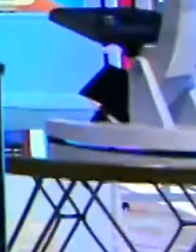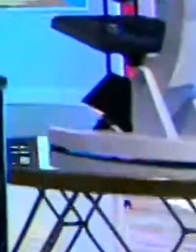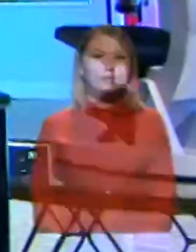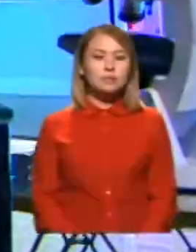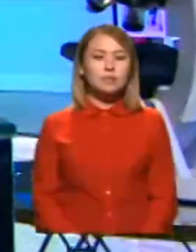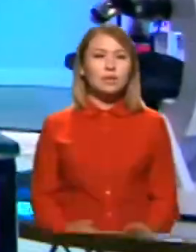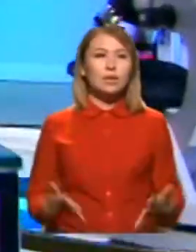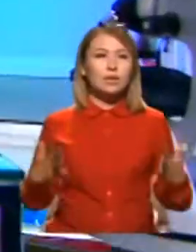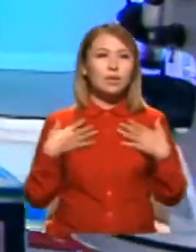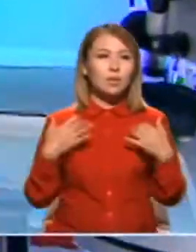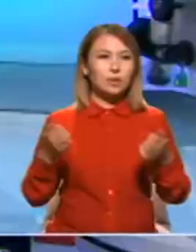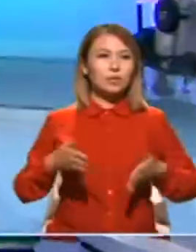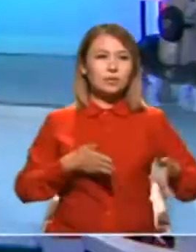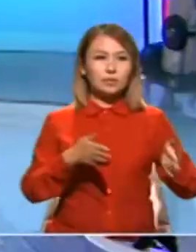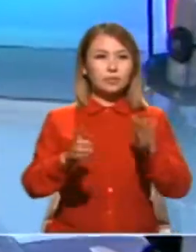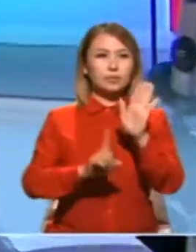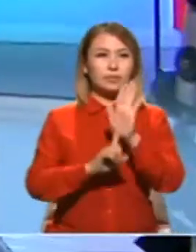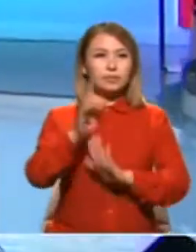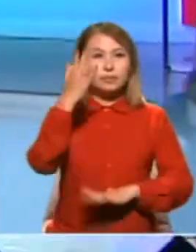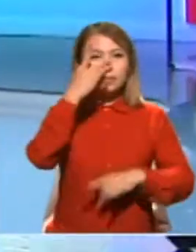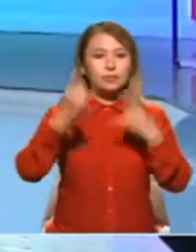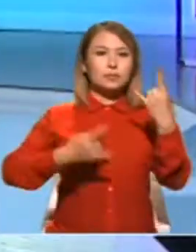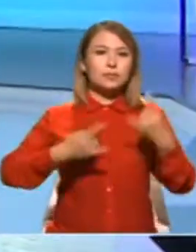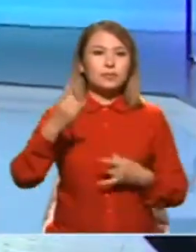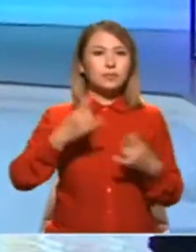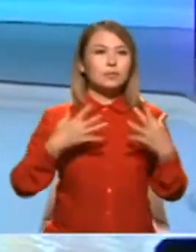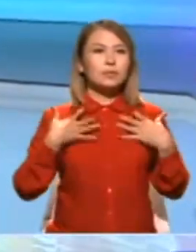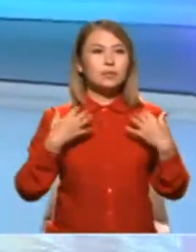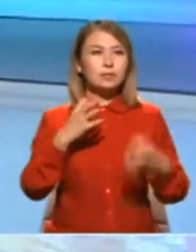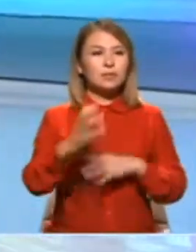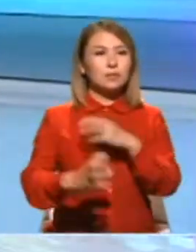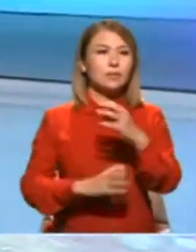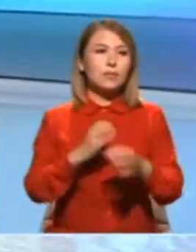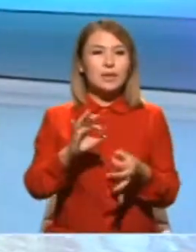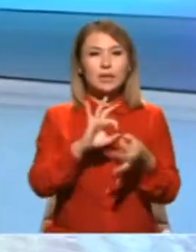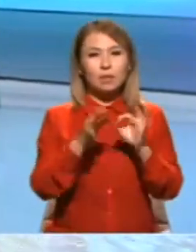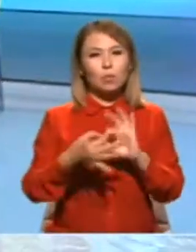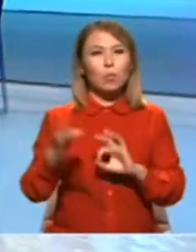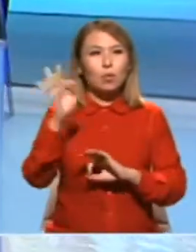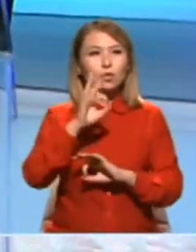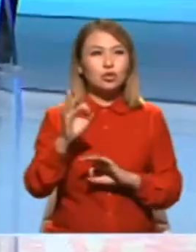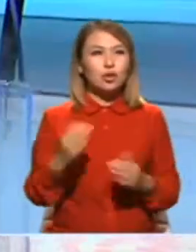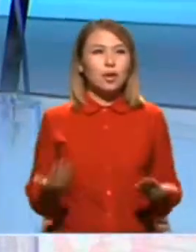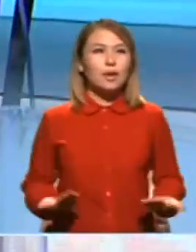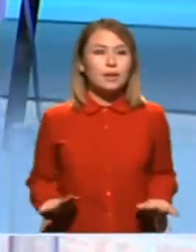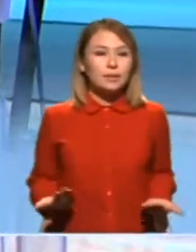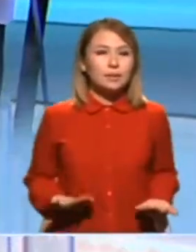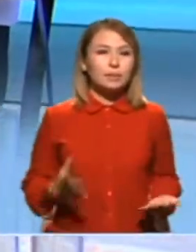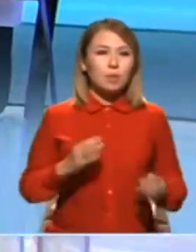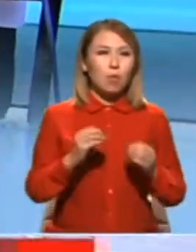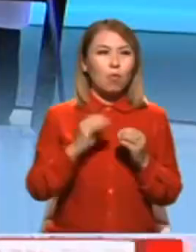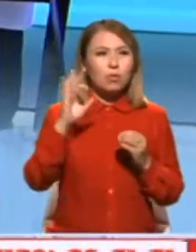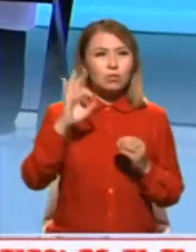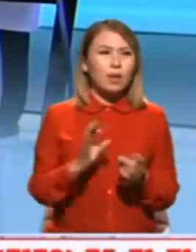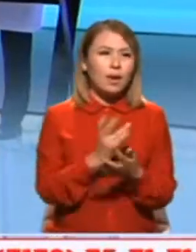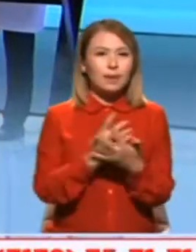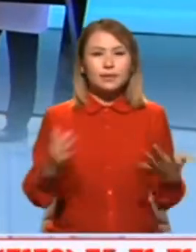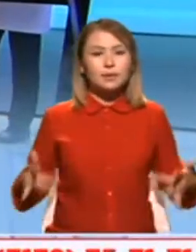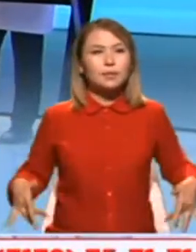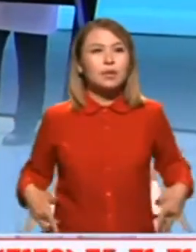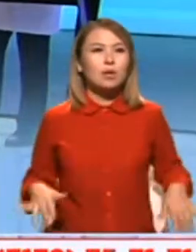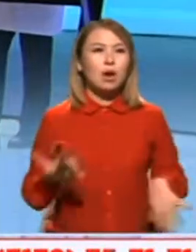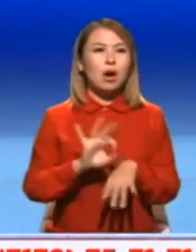Саулыққа жол іздейтін теледәрігер тікелей эфирде. Дүниежүзілік денсаулық сақтау ұйымының дерегі бойынша әлем тұрғындарының 10% түрлі бүйрек